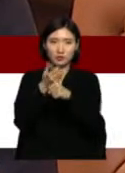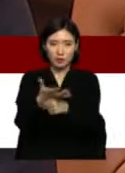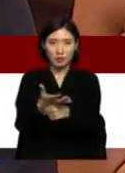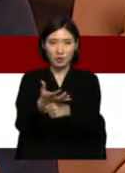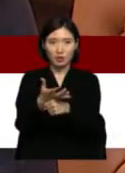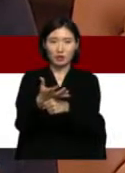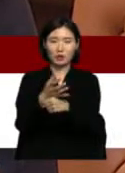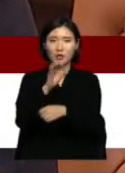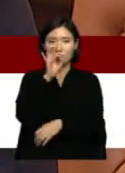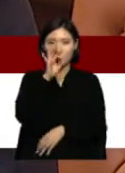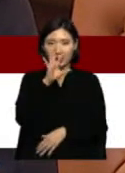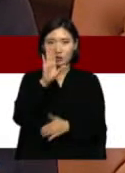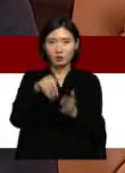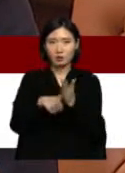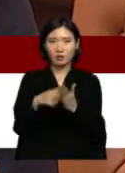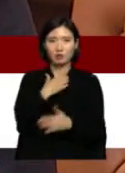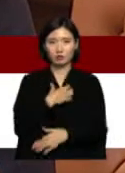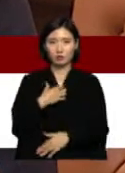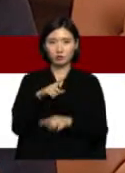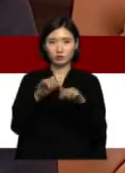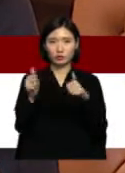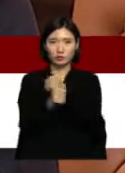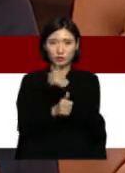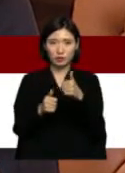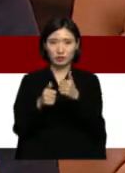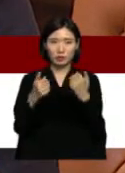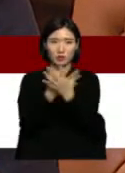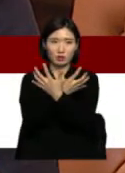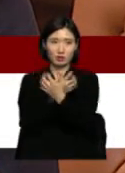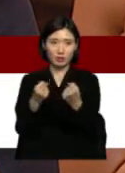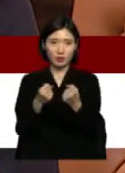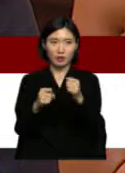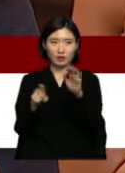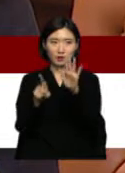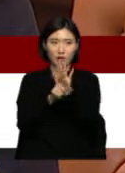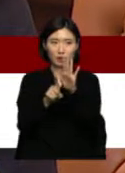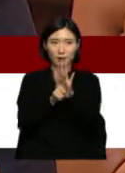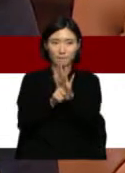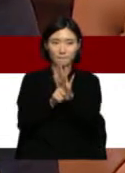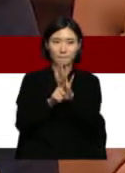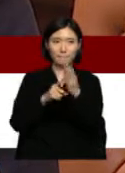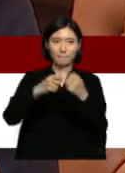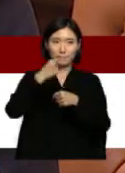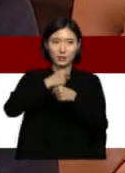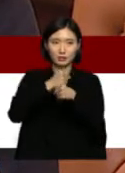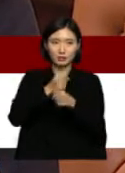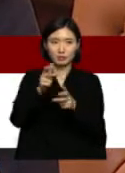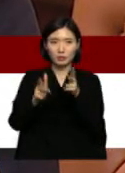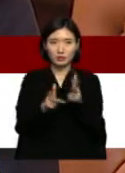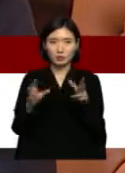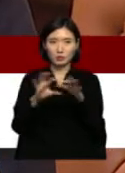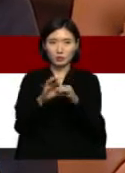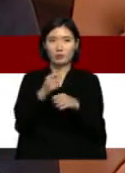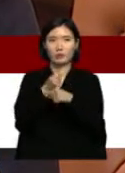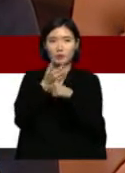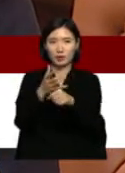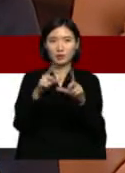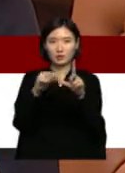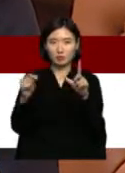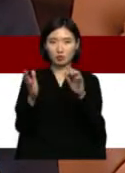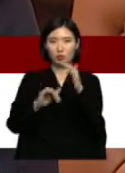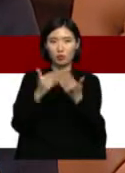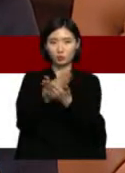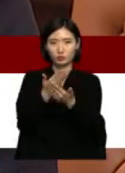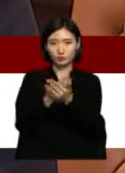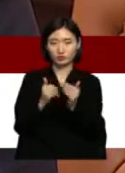우려하여 주민자치위원회와 협약된 간판 제작 업체를 통해서 발송한 것입니다. 일부